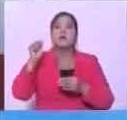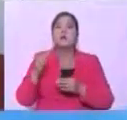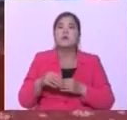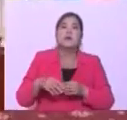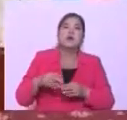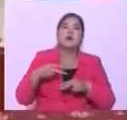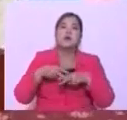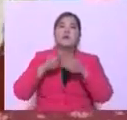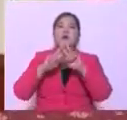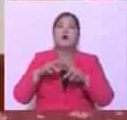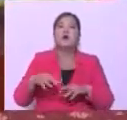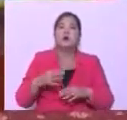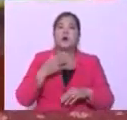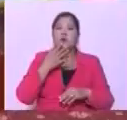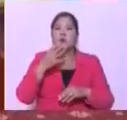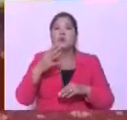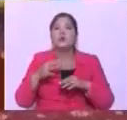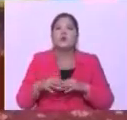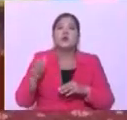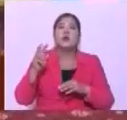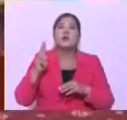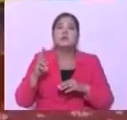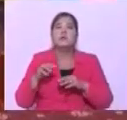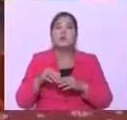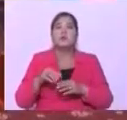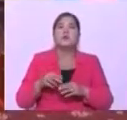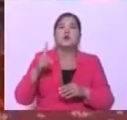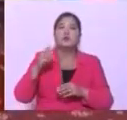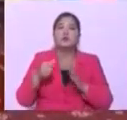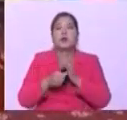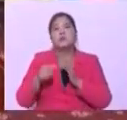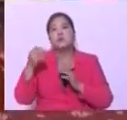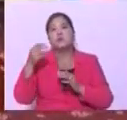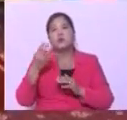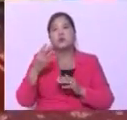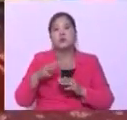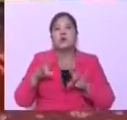академиялық кітапханада орналасқан 164-ші референдум учаскесінде дауыс берді.